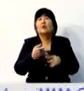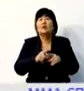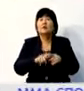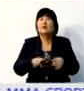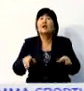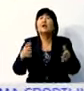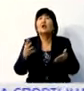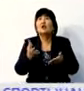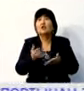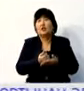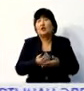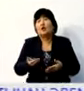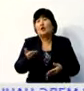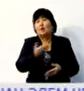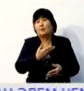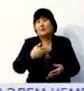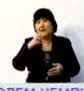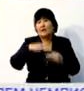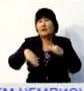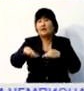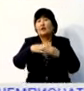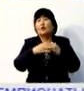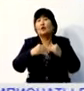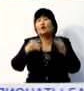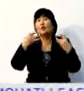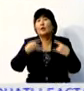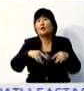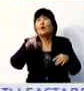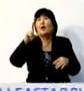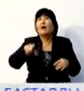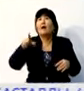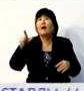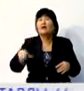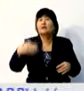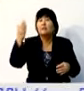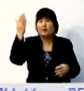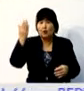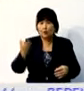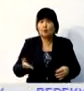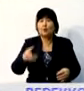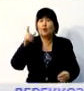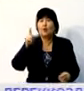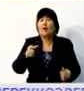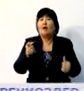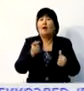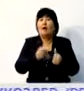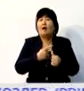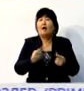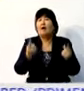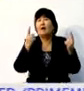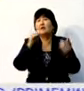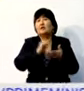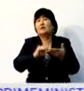жетуімізге осы елде топырақта туған азаматтардың, тұлғалардың, ақын жазушы